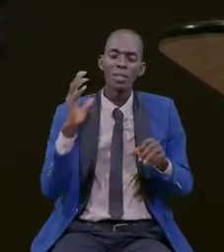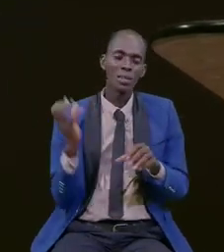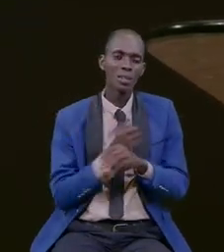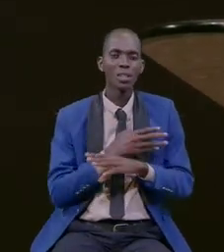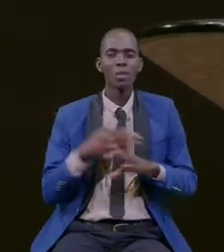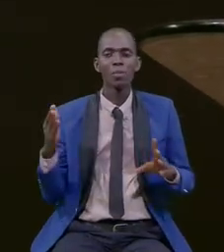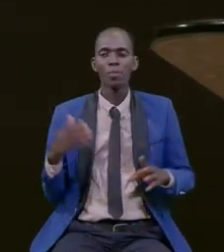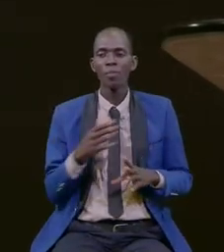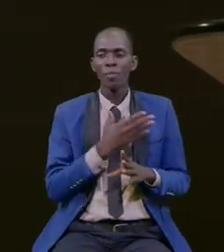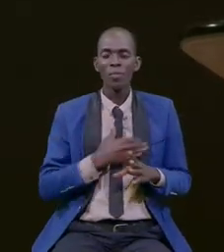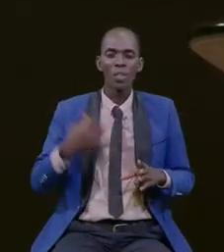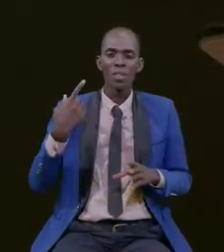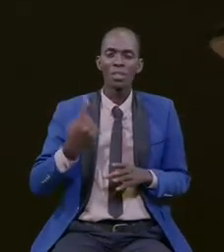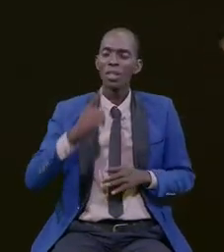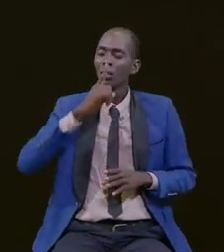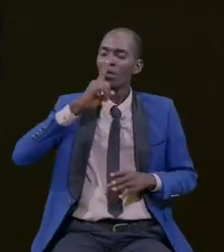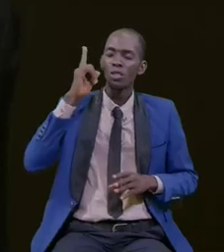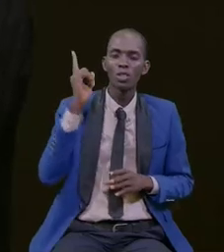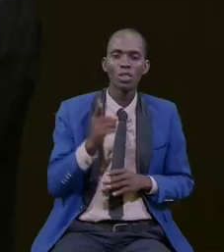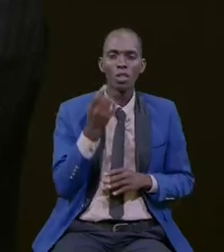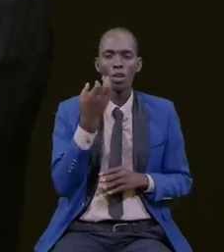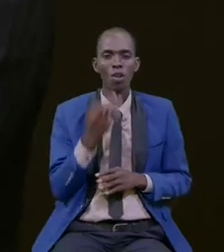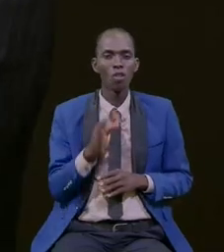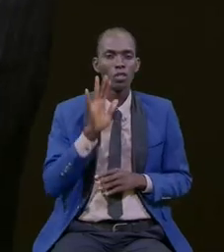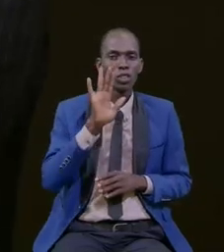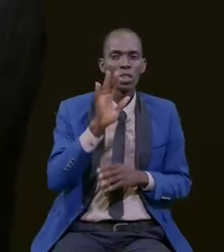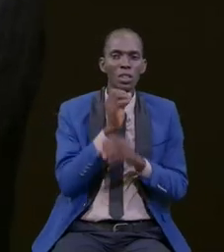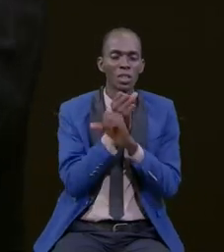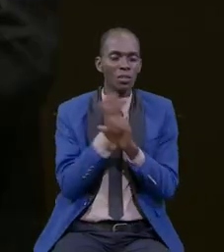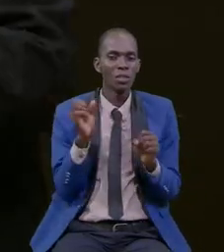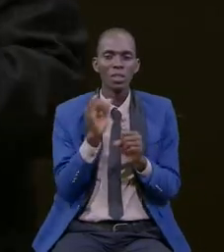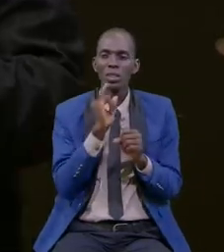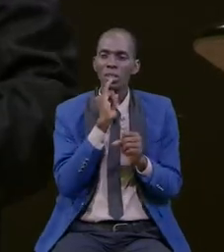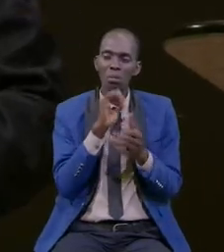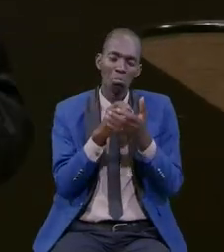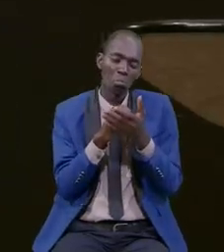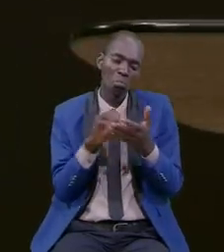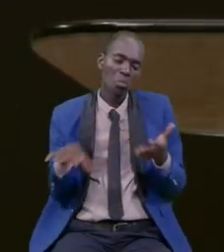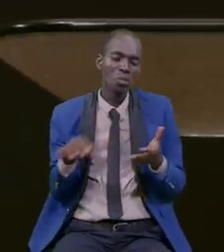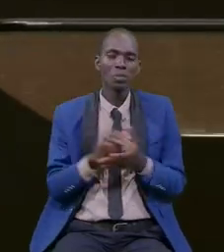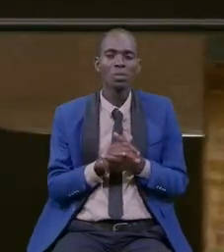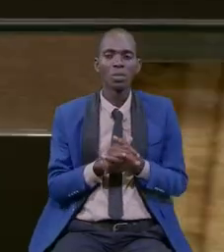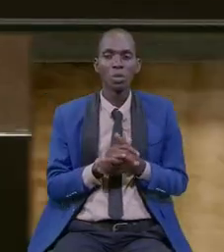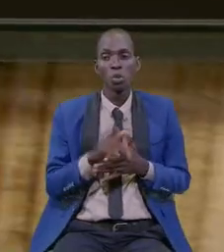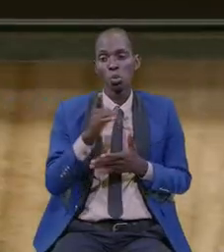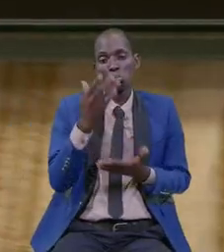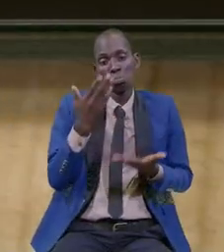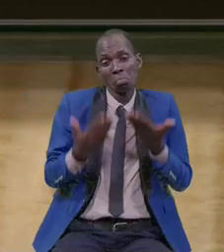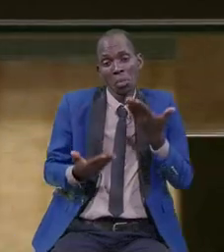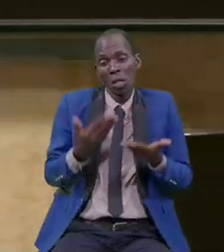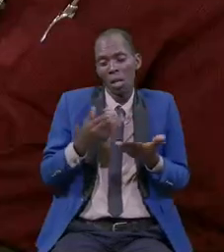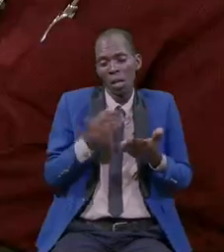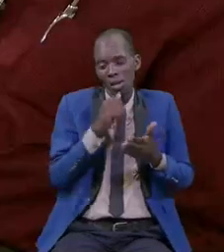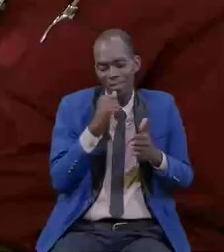partie et la certitude du salut est parti vous pouvez penser couvrir